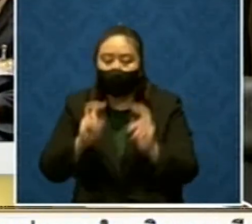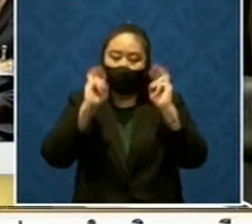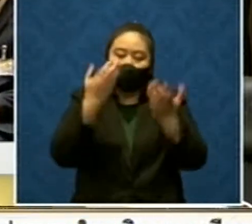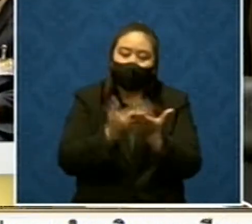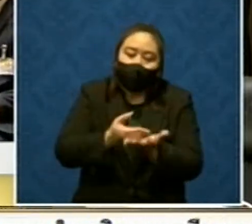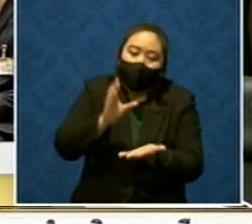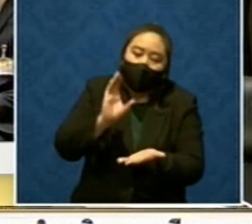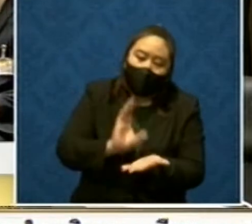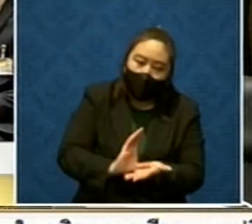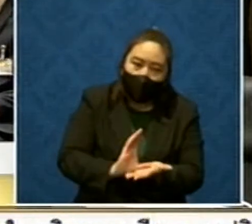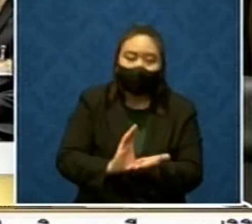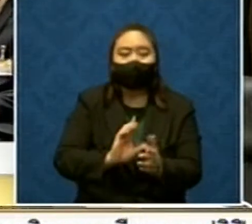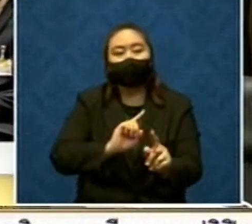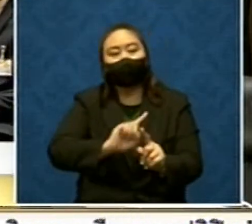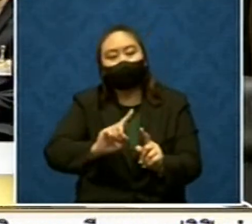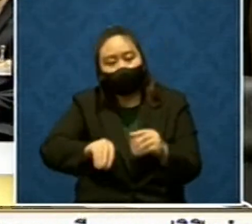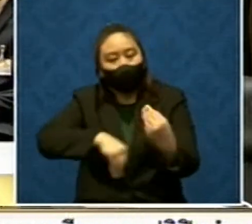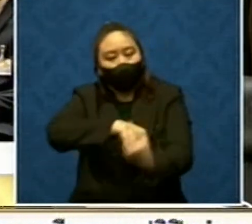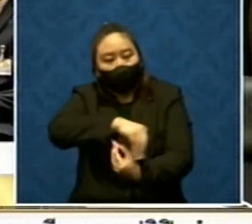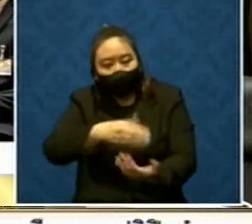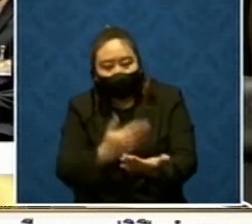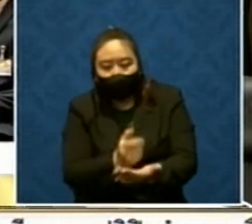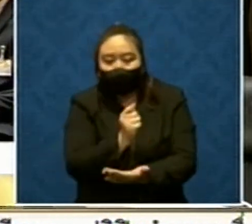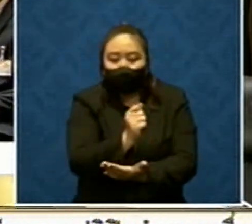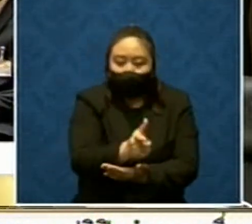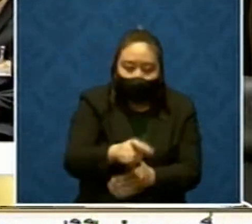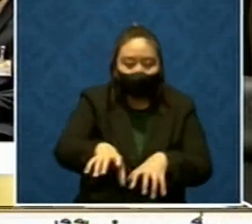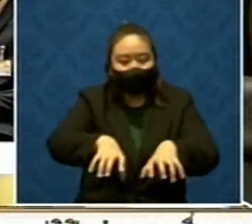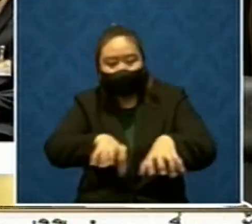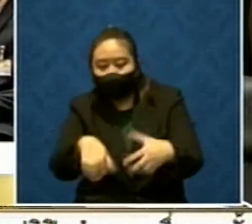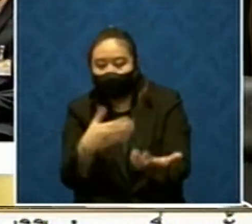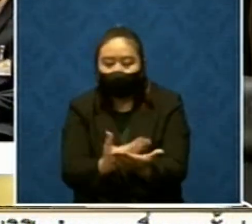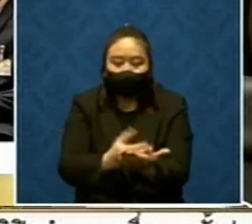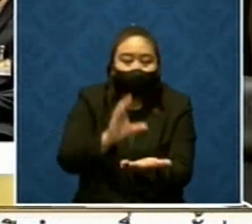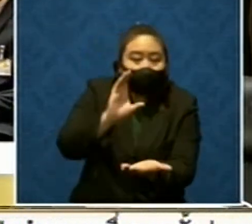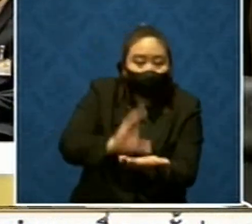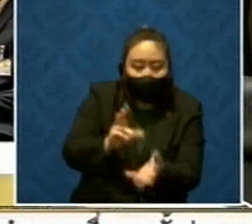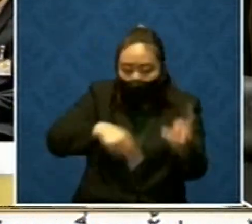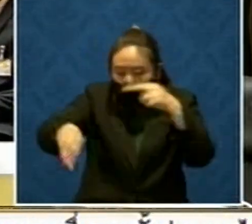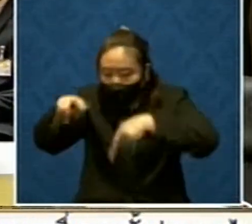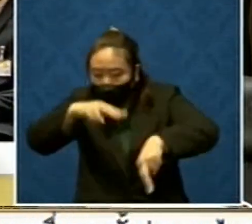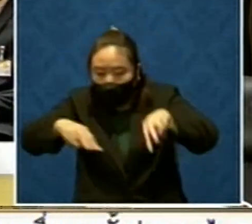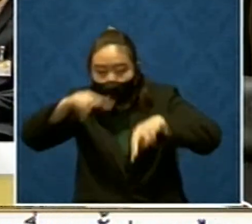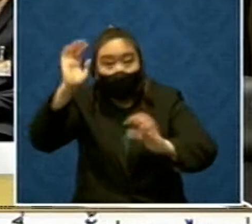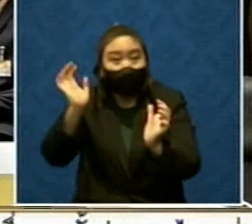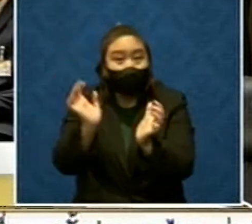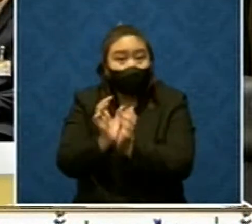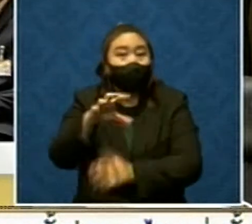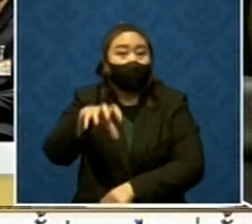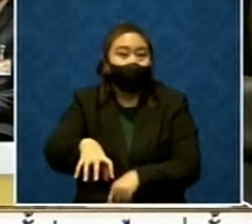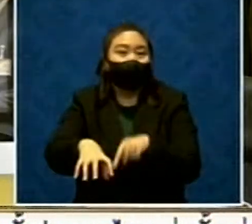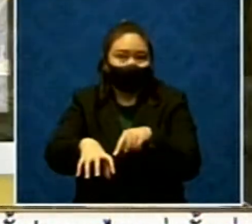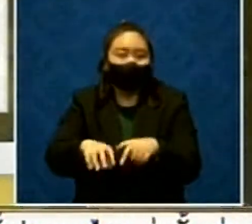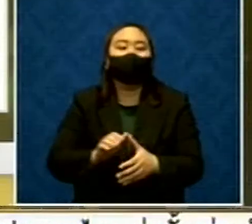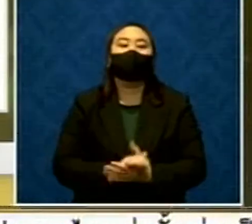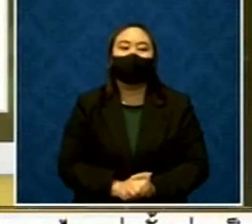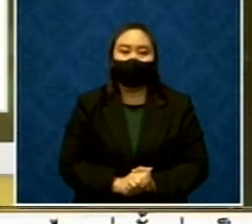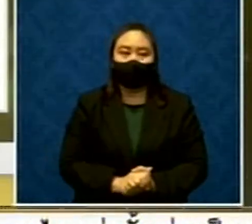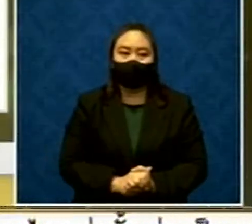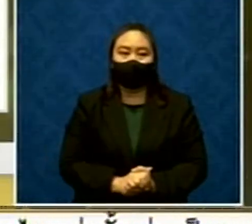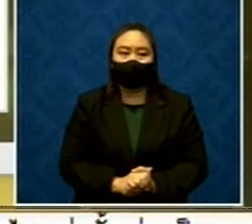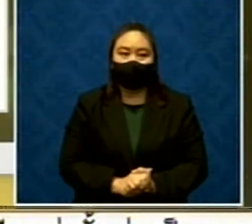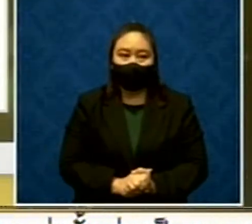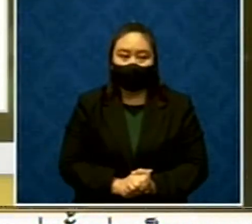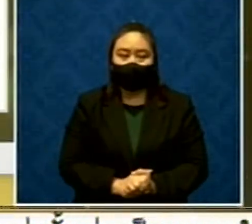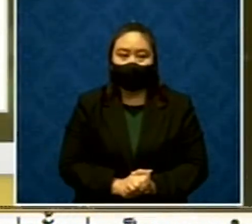จะต้องใช้ในเรื่องของการจัดงบประมาณดูแลสำนักงานตำรวจแห่งชาตินะครับซึ่งล